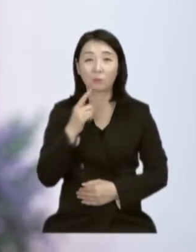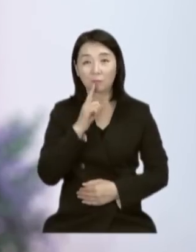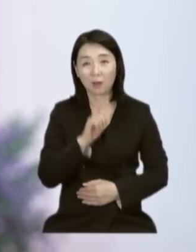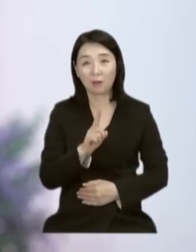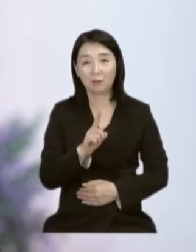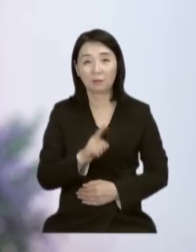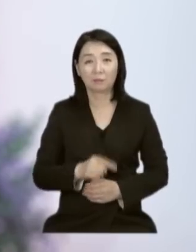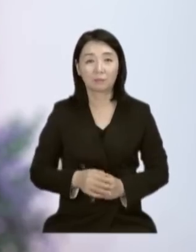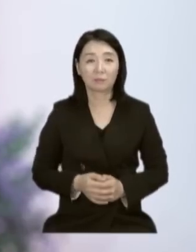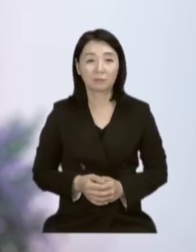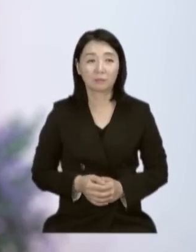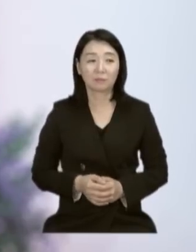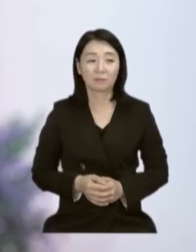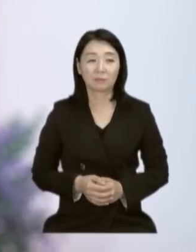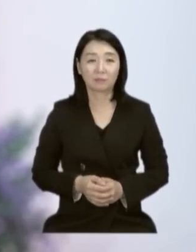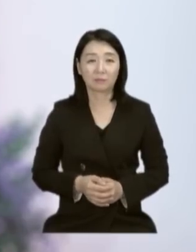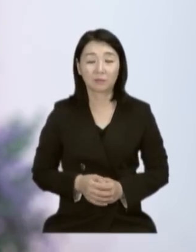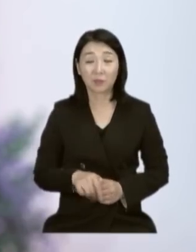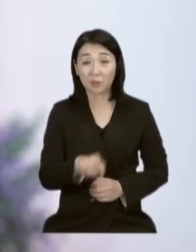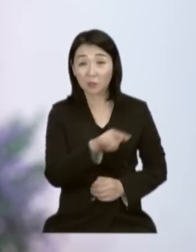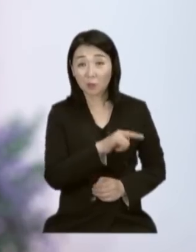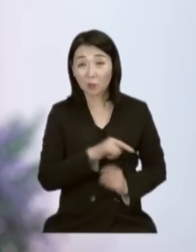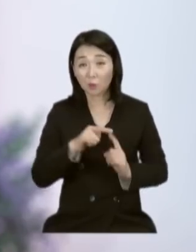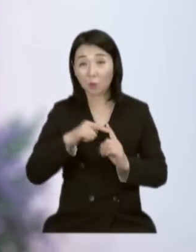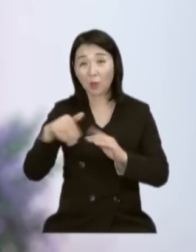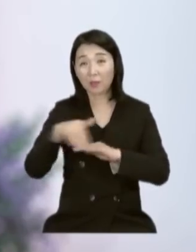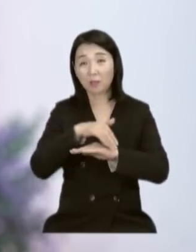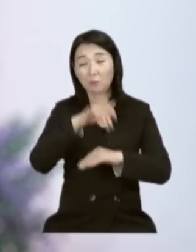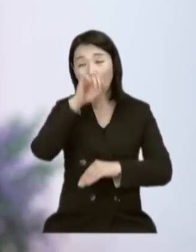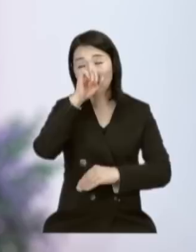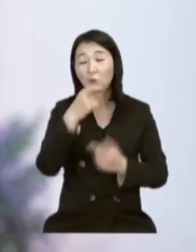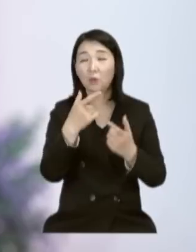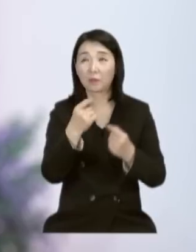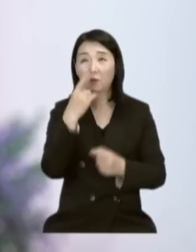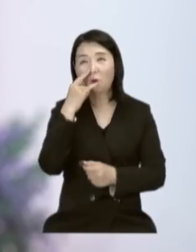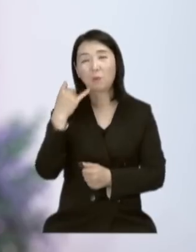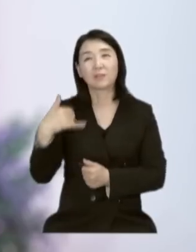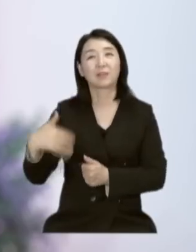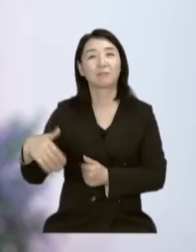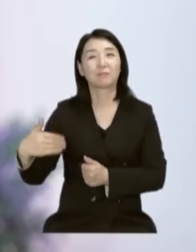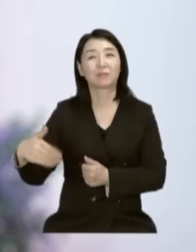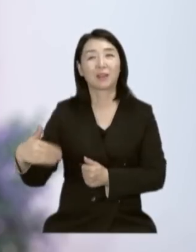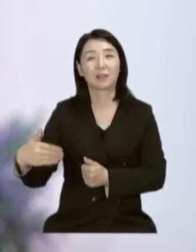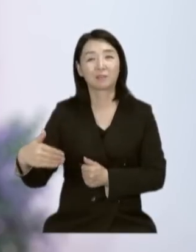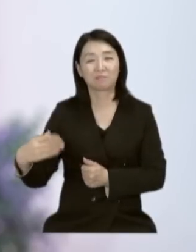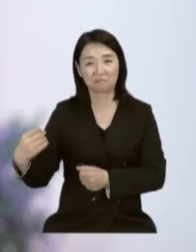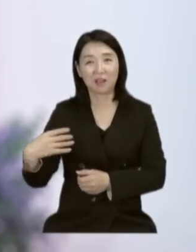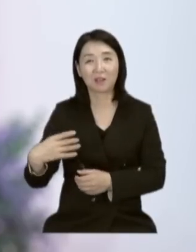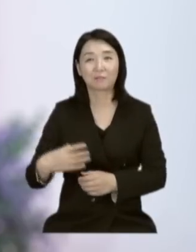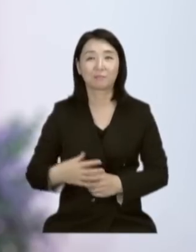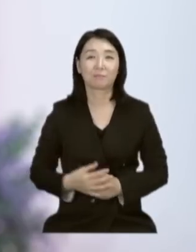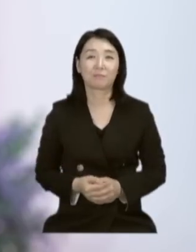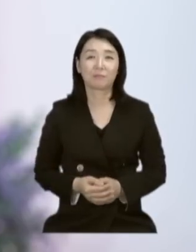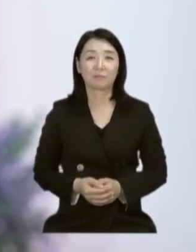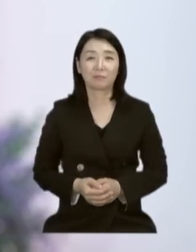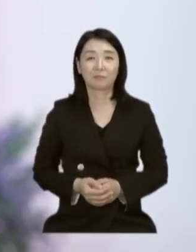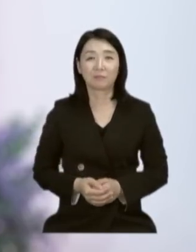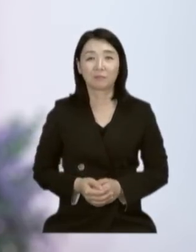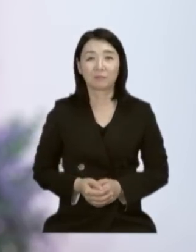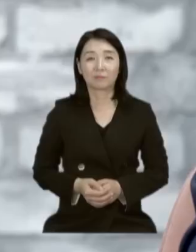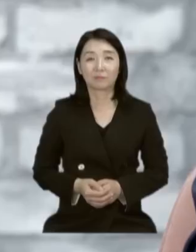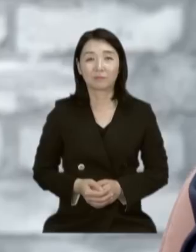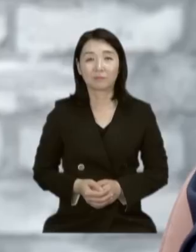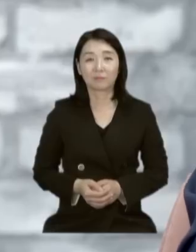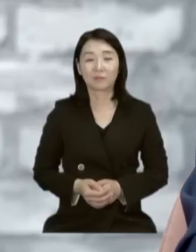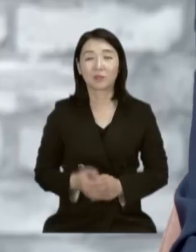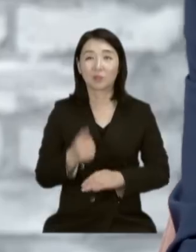같다 네. 그래서 너희들도 교회를 다녔으면 좋겠다 하는 이제 그런 어머니의 권면도 많이